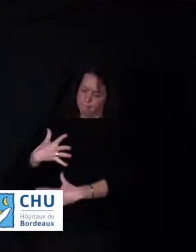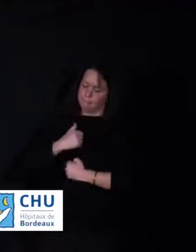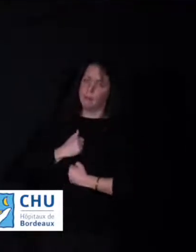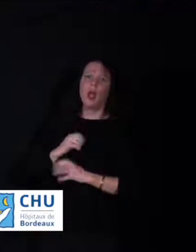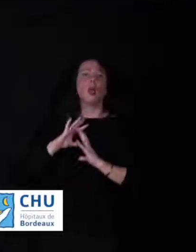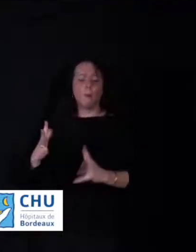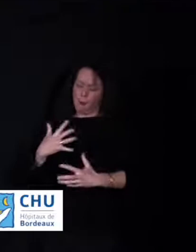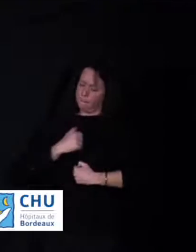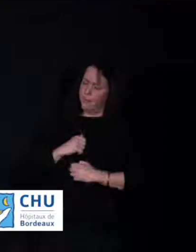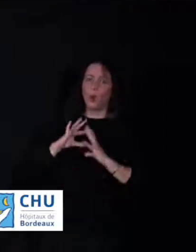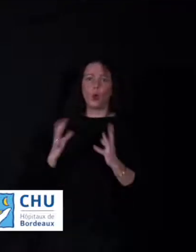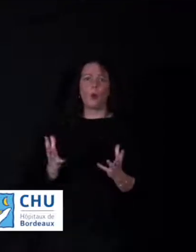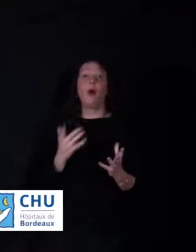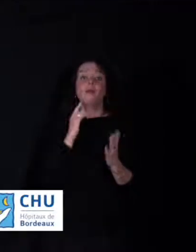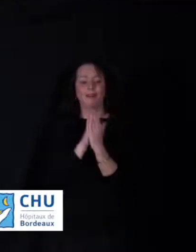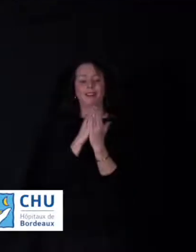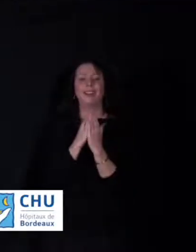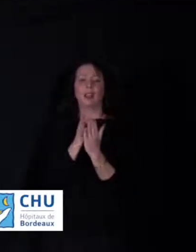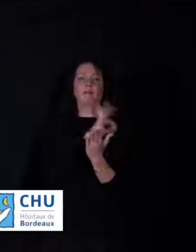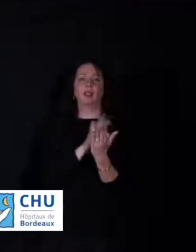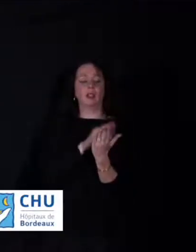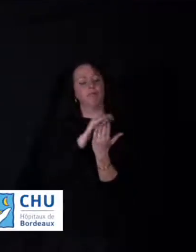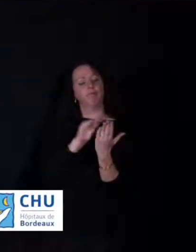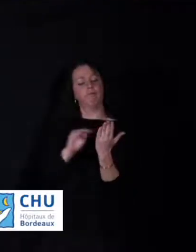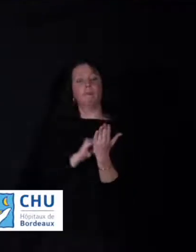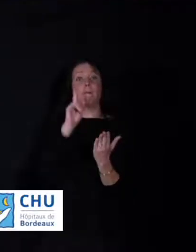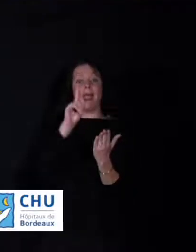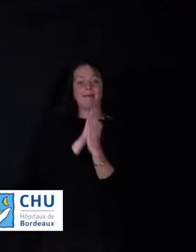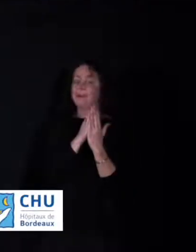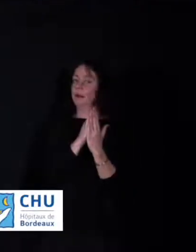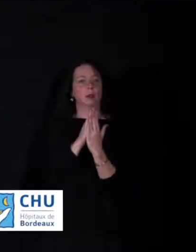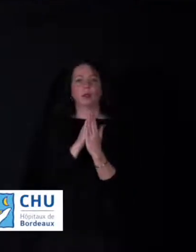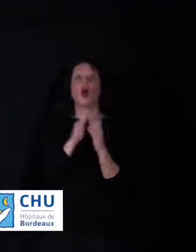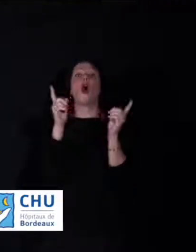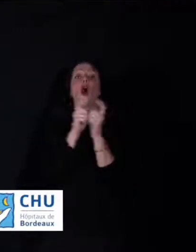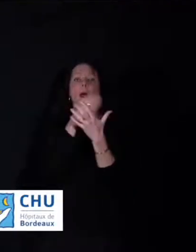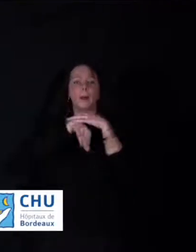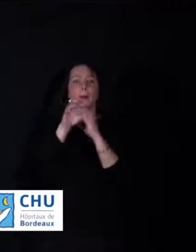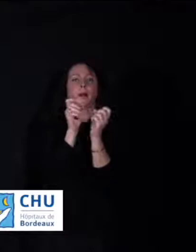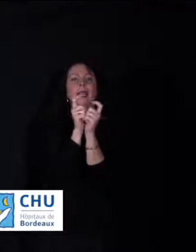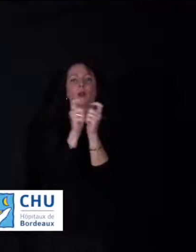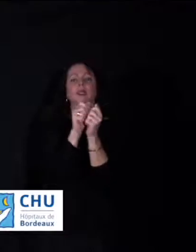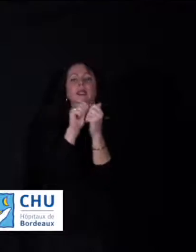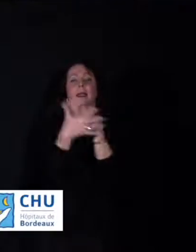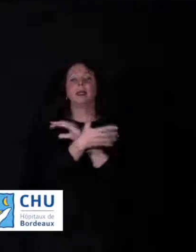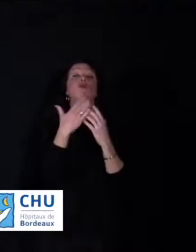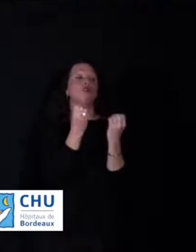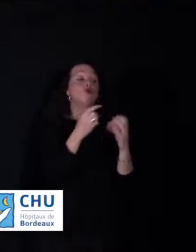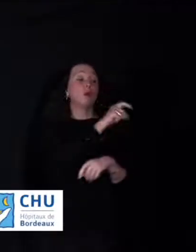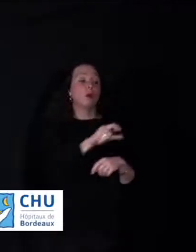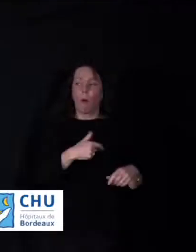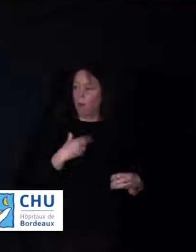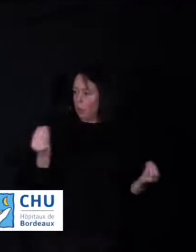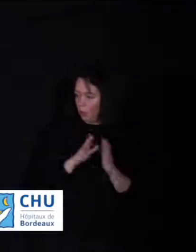main, c'est de créer son carnet de vaccination électronique, parce que le plus souvent, les gens ne savent pas où est le